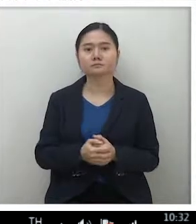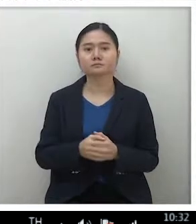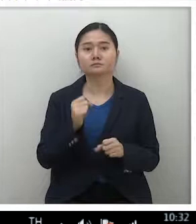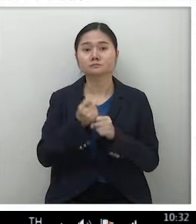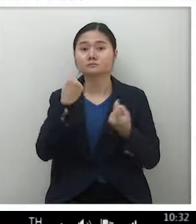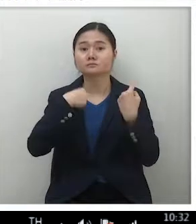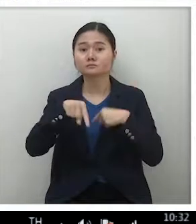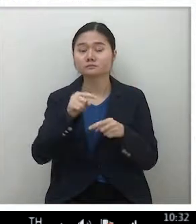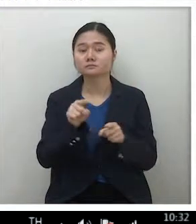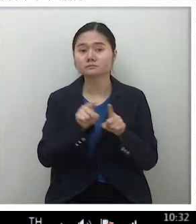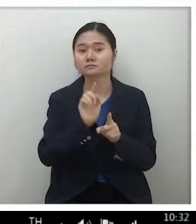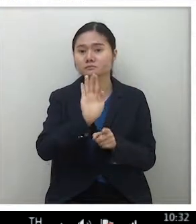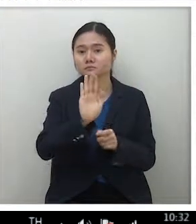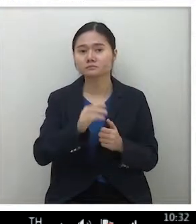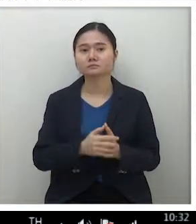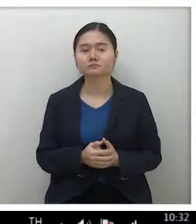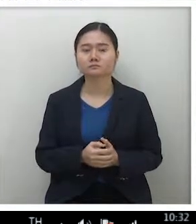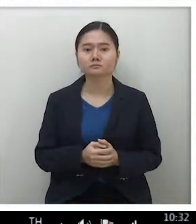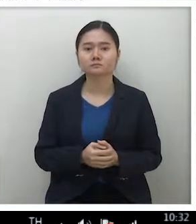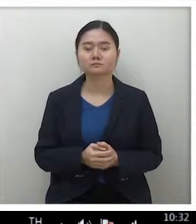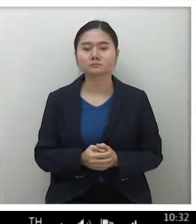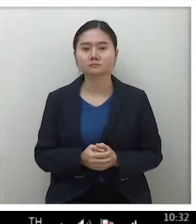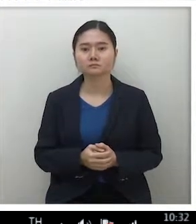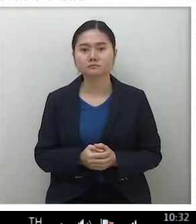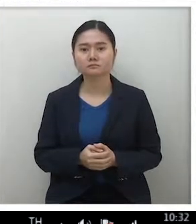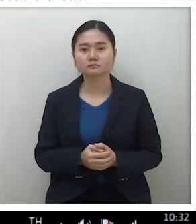แบบนี้นะ